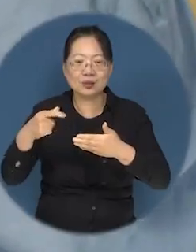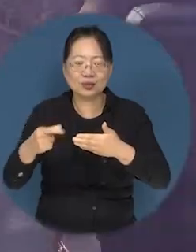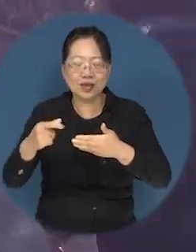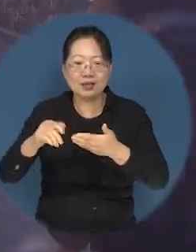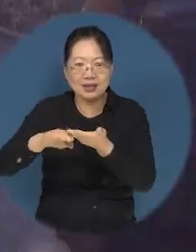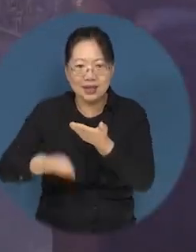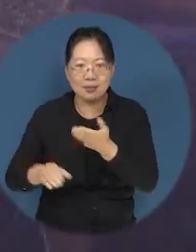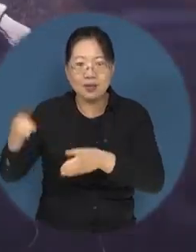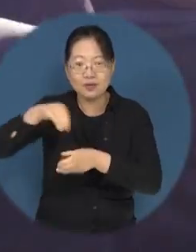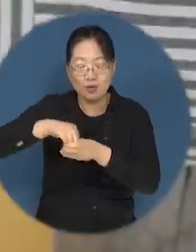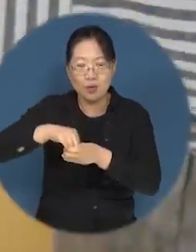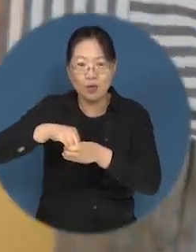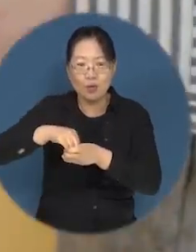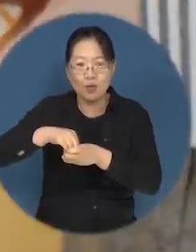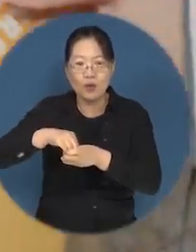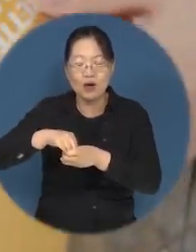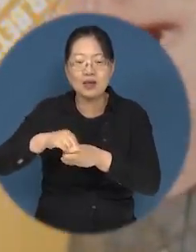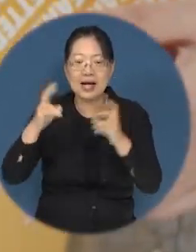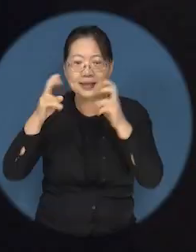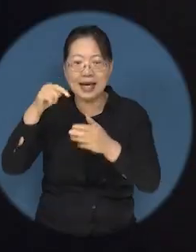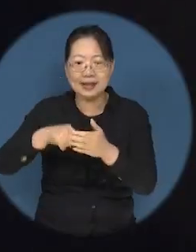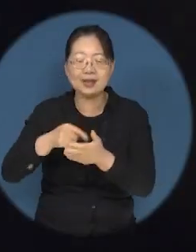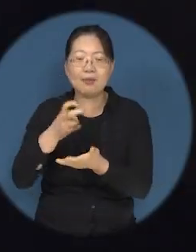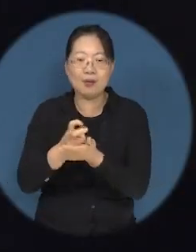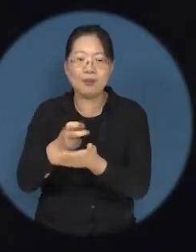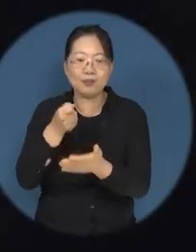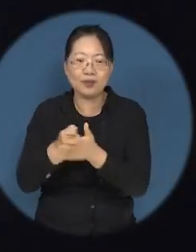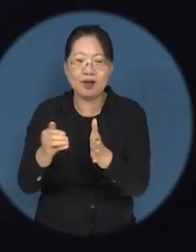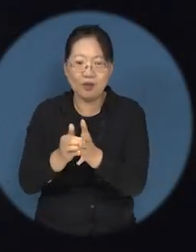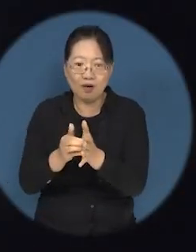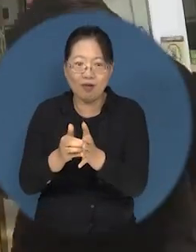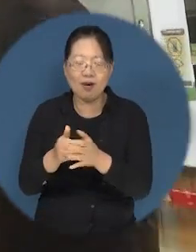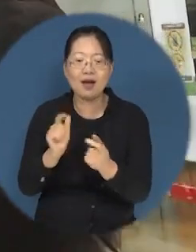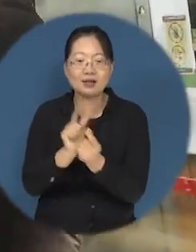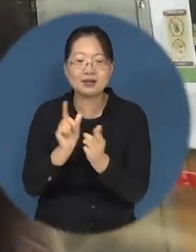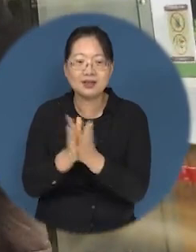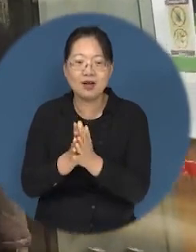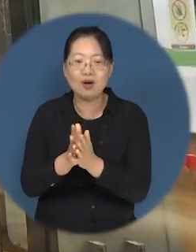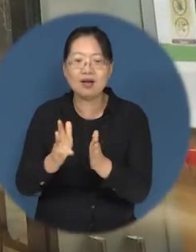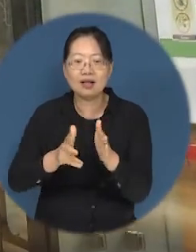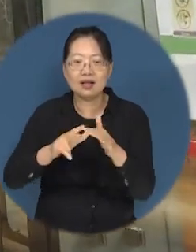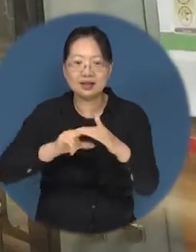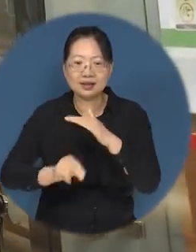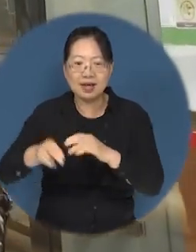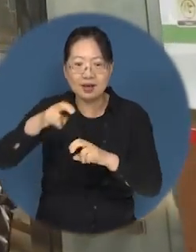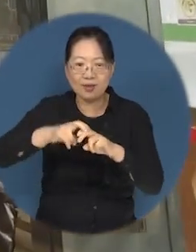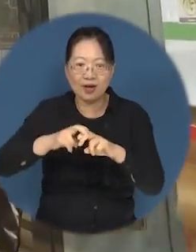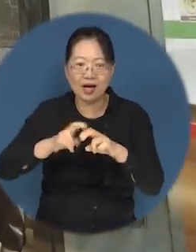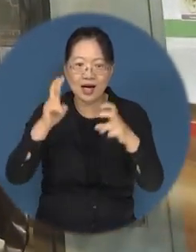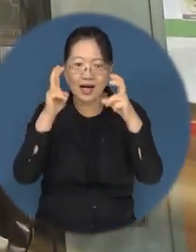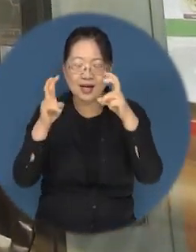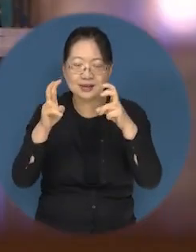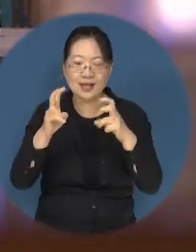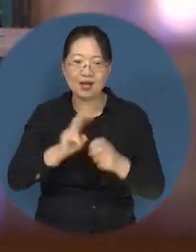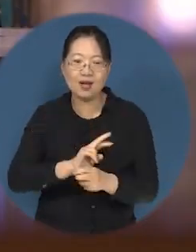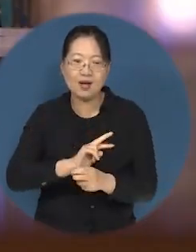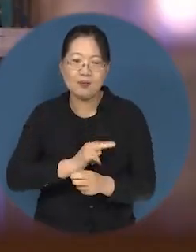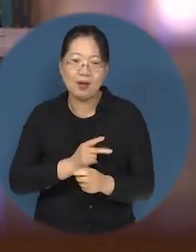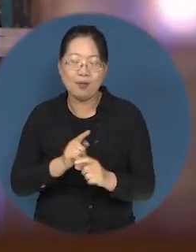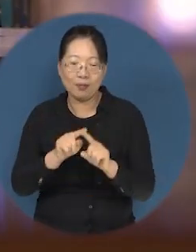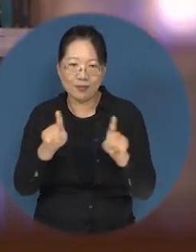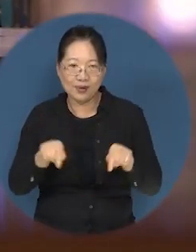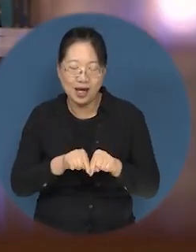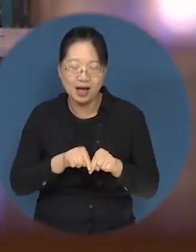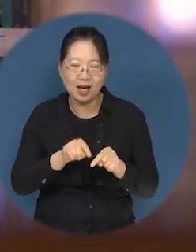이제 넣을 수 있게 예. 산에 규정이 되어 있는데 직접 그 지하철을 타고 그 회사의 명함을 납품을